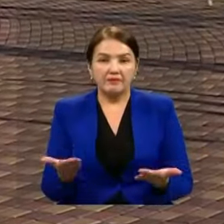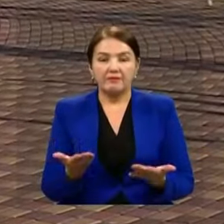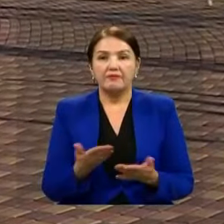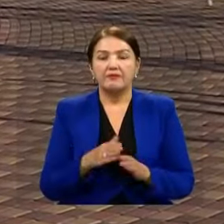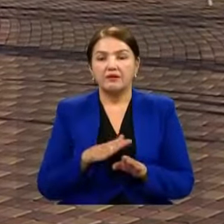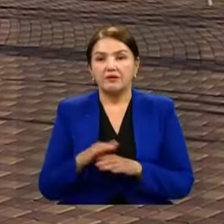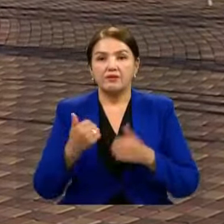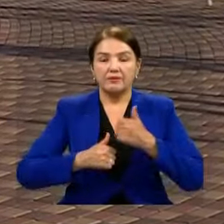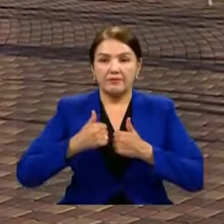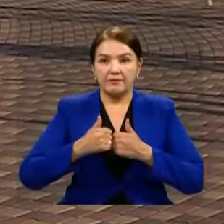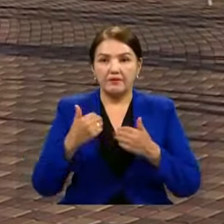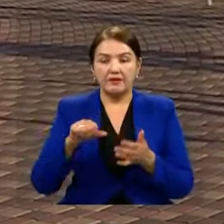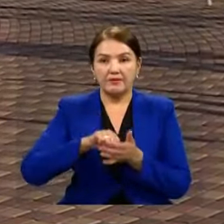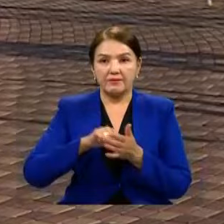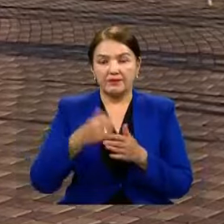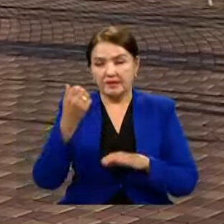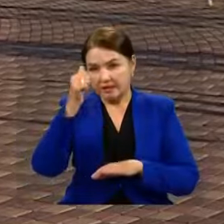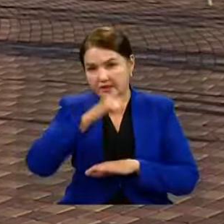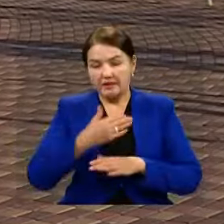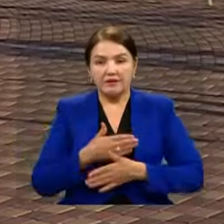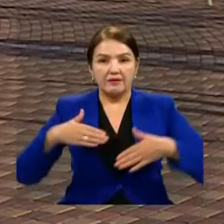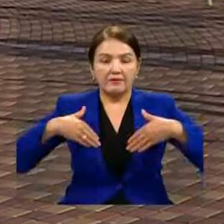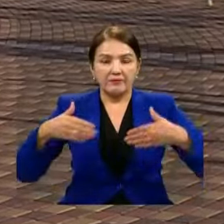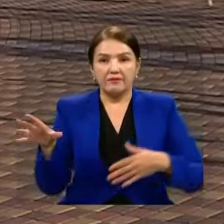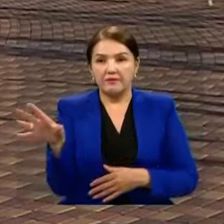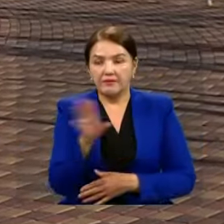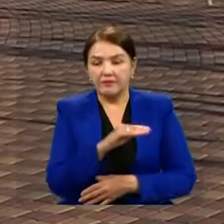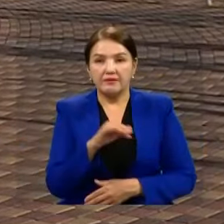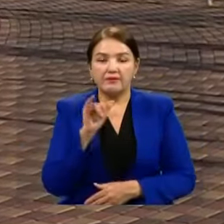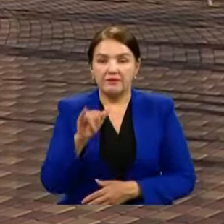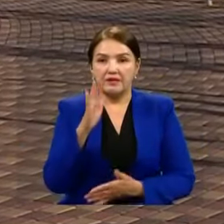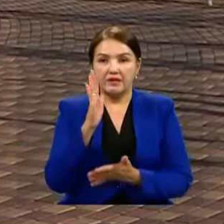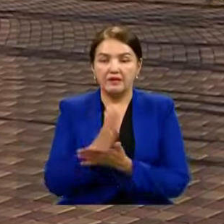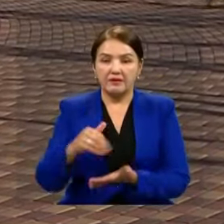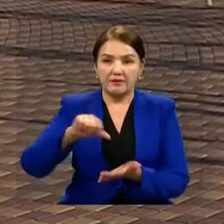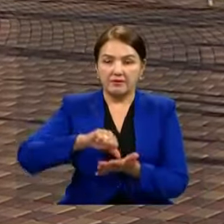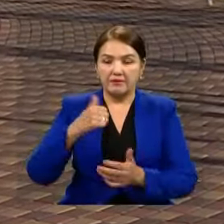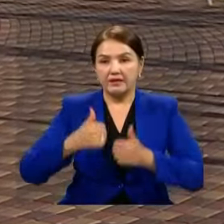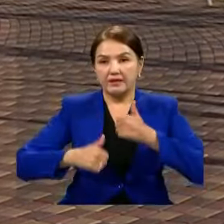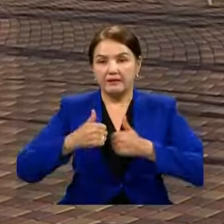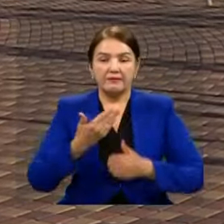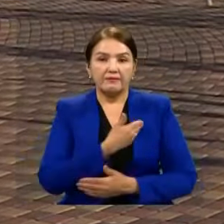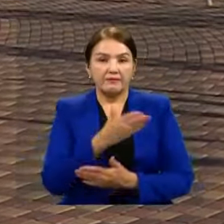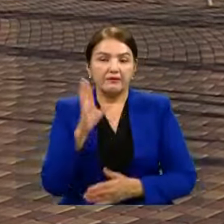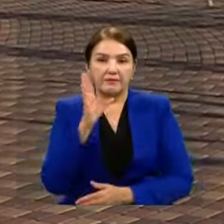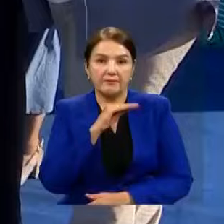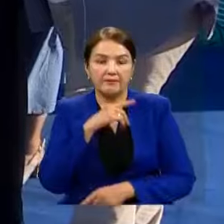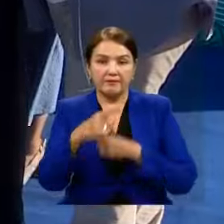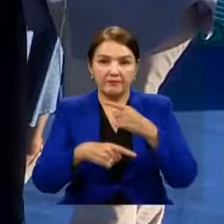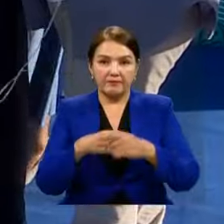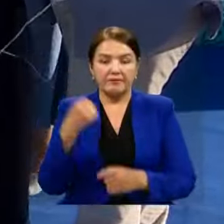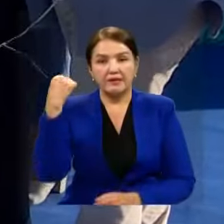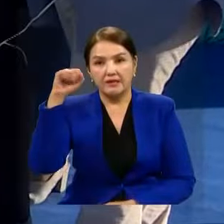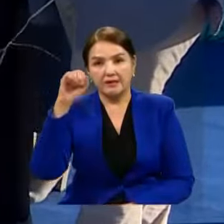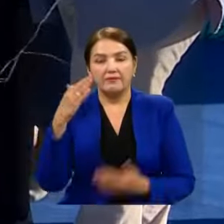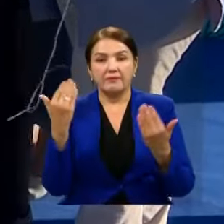сам конкурс. Всех участников этого года хочу поздравить с тем, что у них есть возможность выступить на конкурсе, и пожелать удачи в дальнейшем.